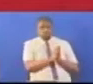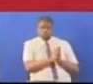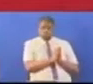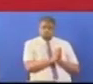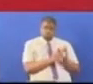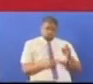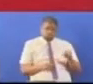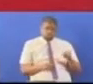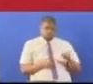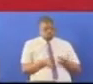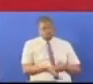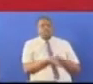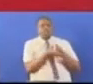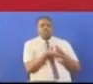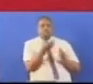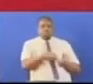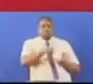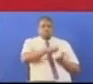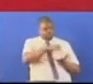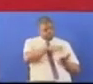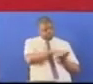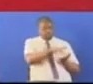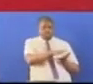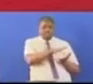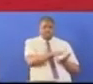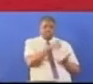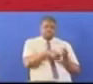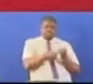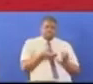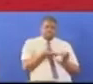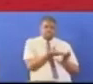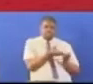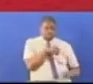kwa kutusaidia kuongeza ufafanuzi katika